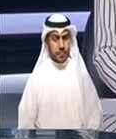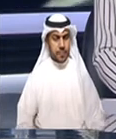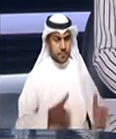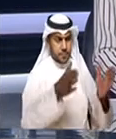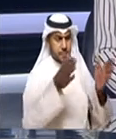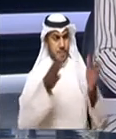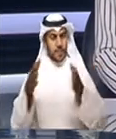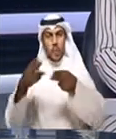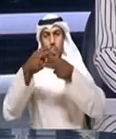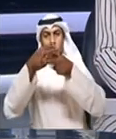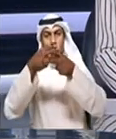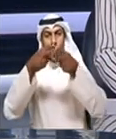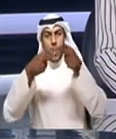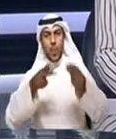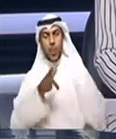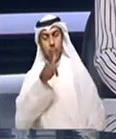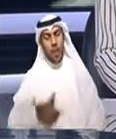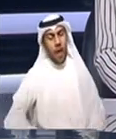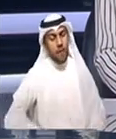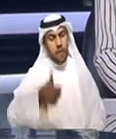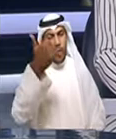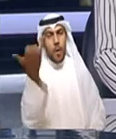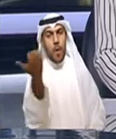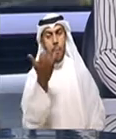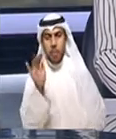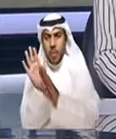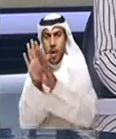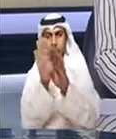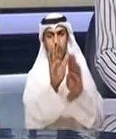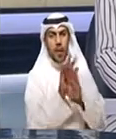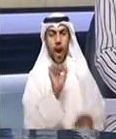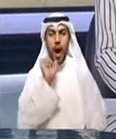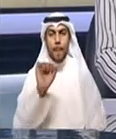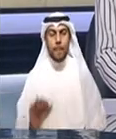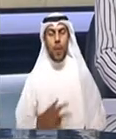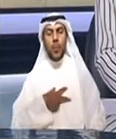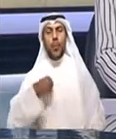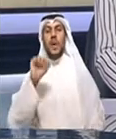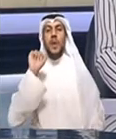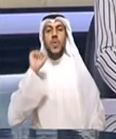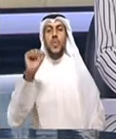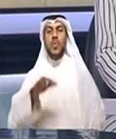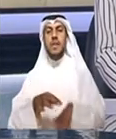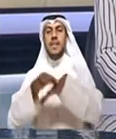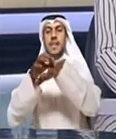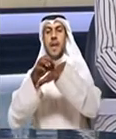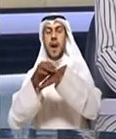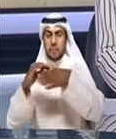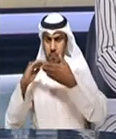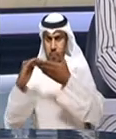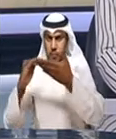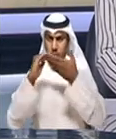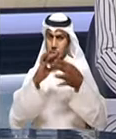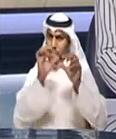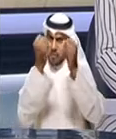تحرص دولة الكويت على تقديم أفضل الخدمات للنزلاء دور الرعاية الاجتماعية إلى جانب التوسع في الخدمات المقدمة